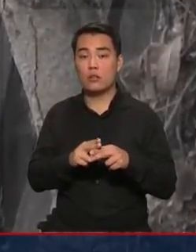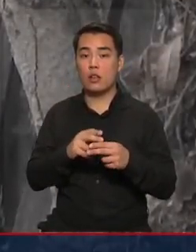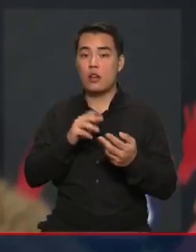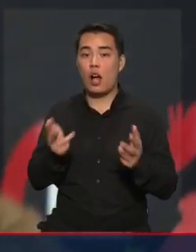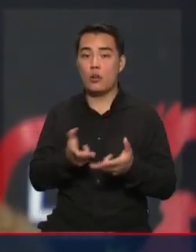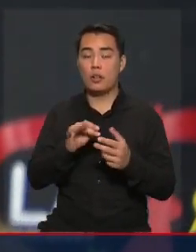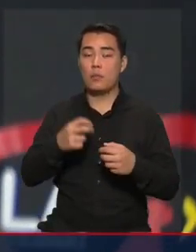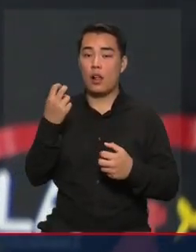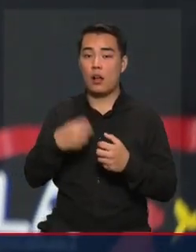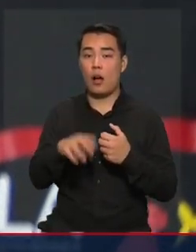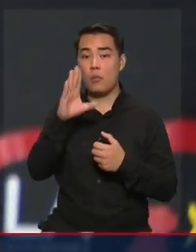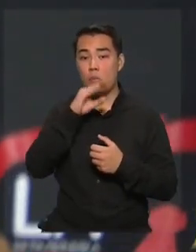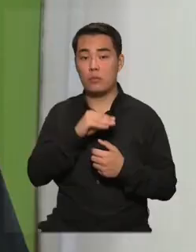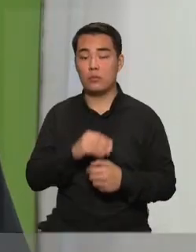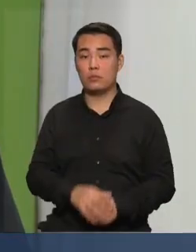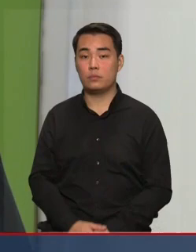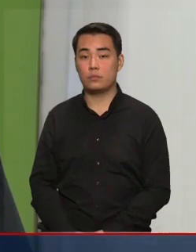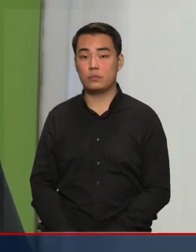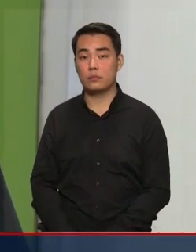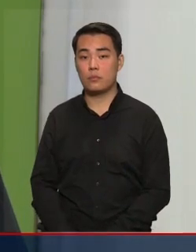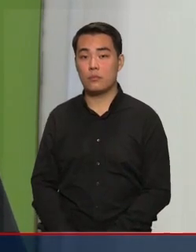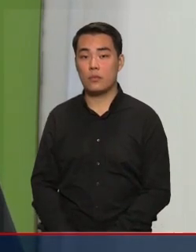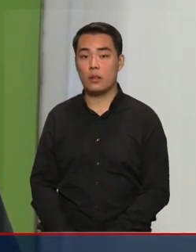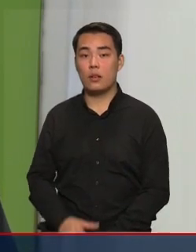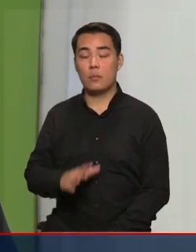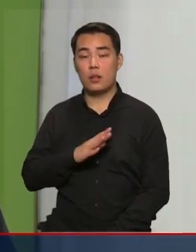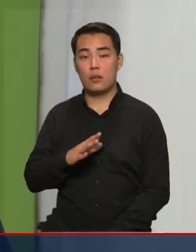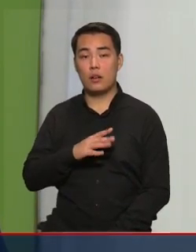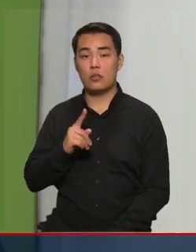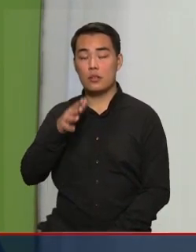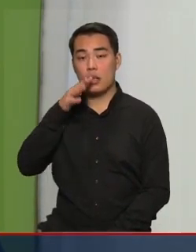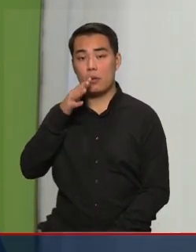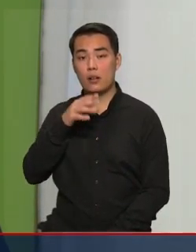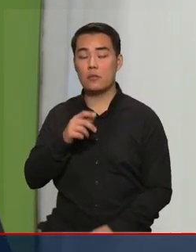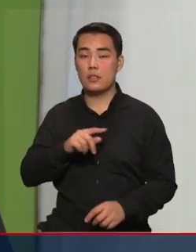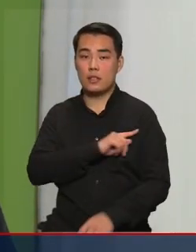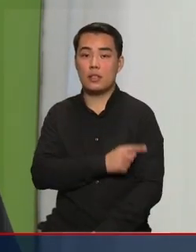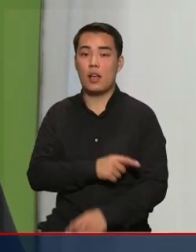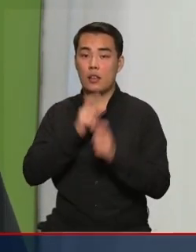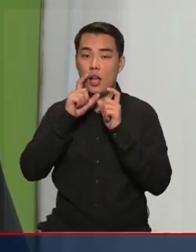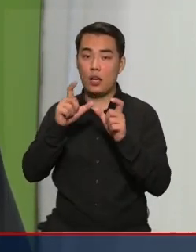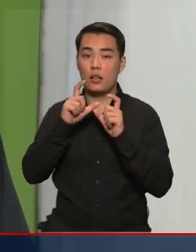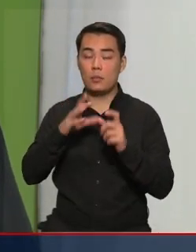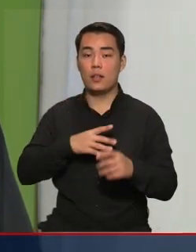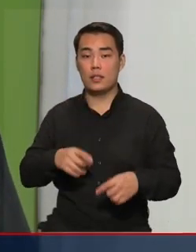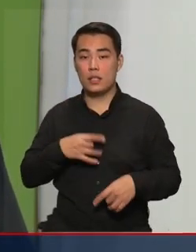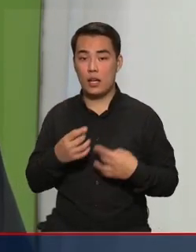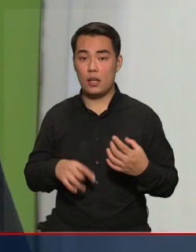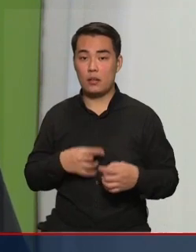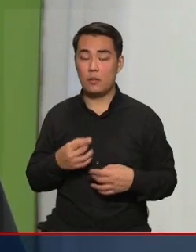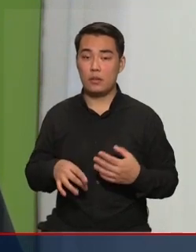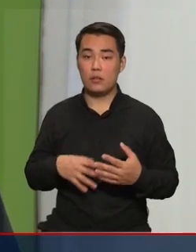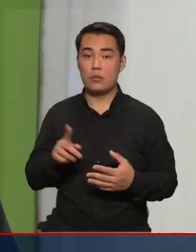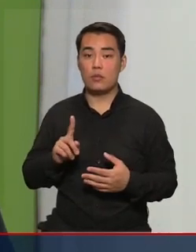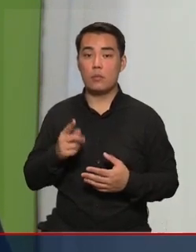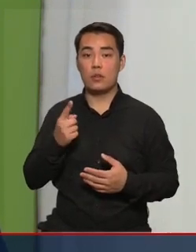а могут и проявить агрессию. Они очень без остановки сильно лают, проявляют агрессию,